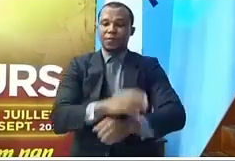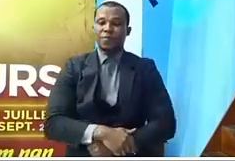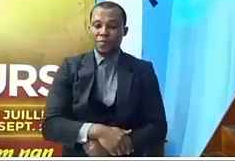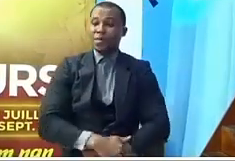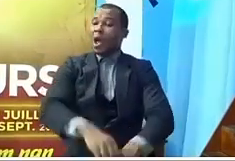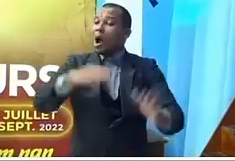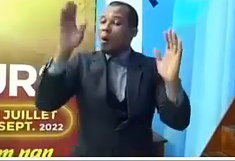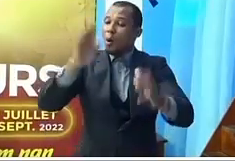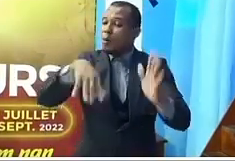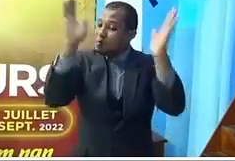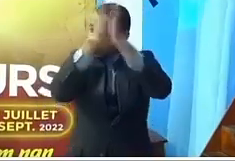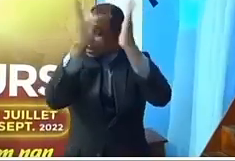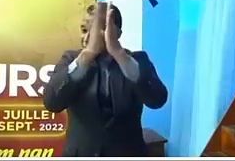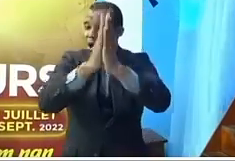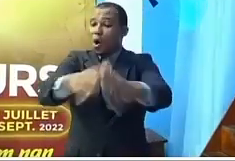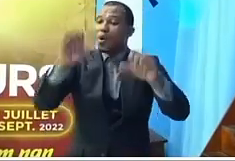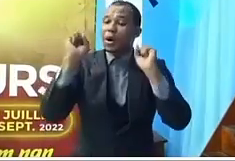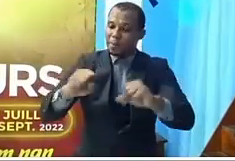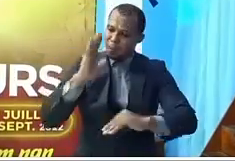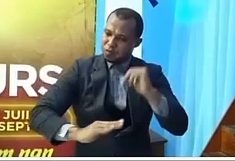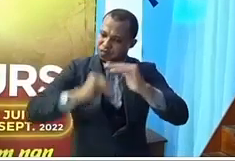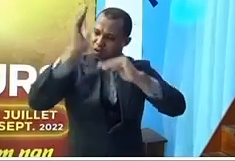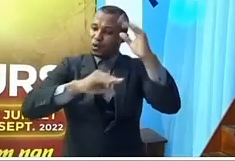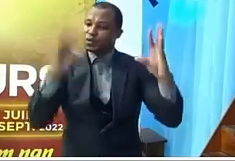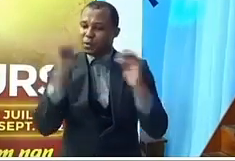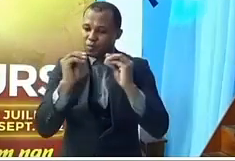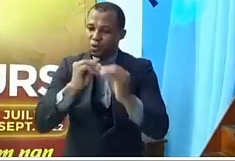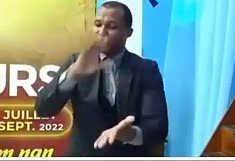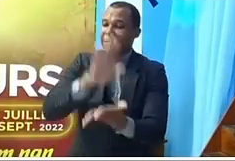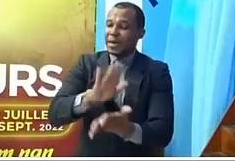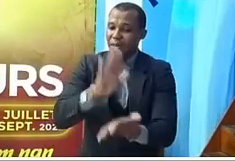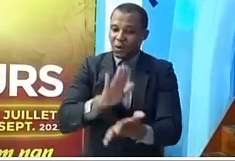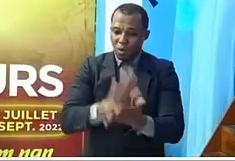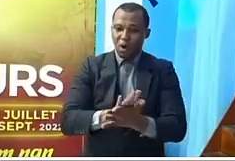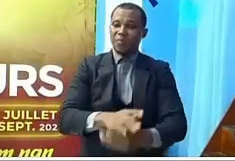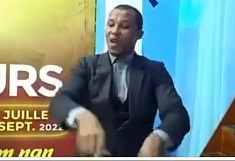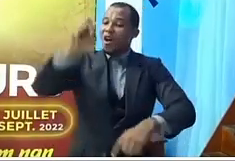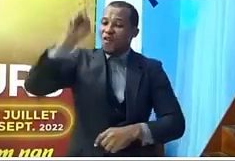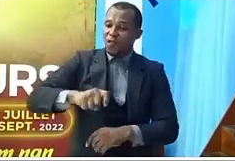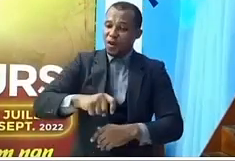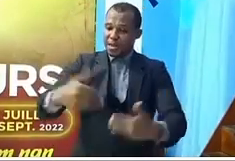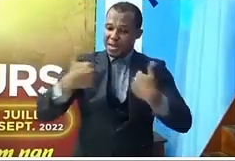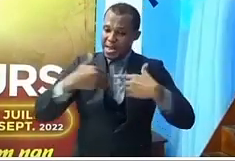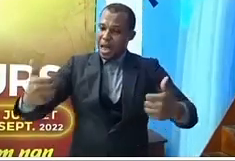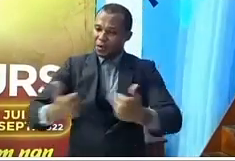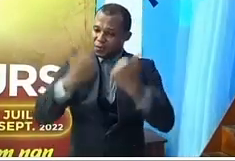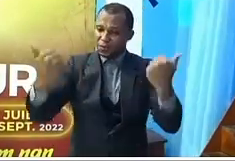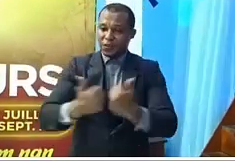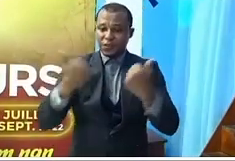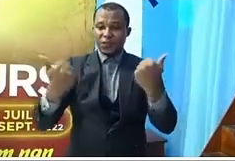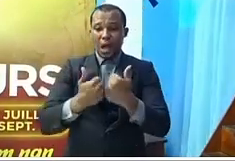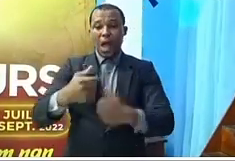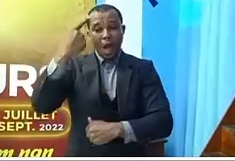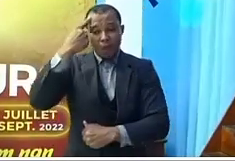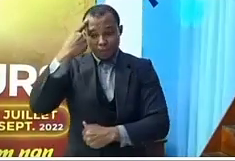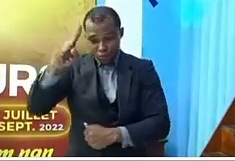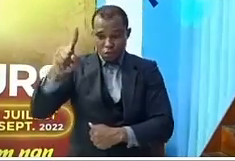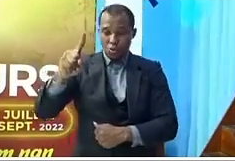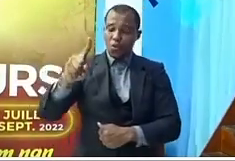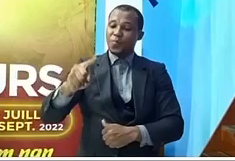plus l'école tout, oui. Ça veut dire, faut concurrence là ta fête. Pour que gagne l'école qu'on